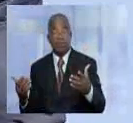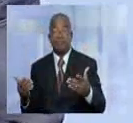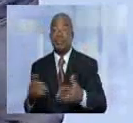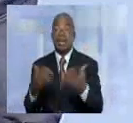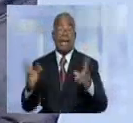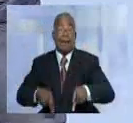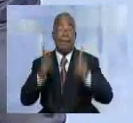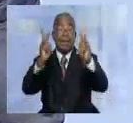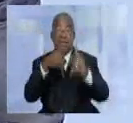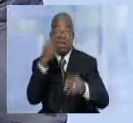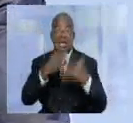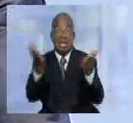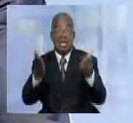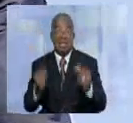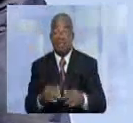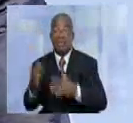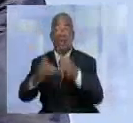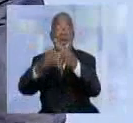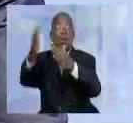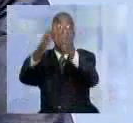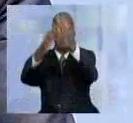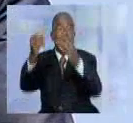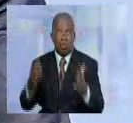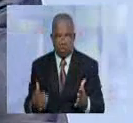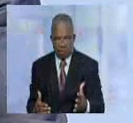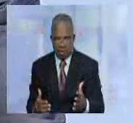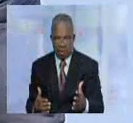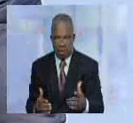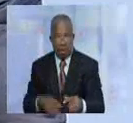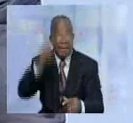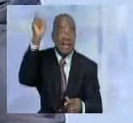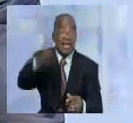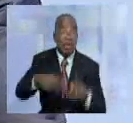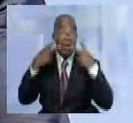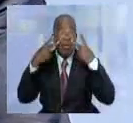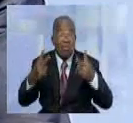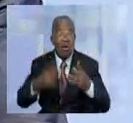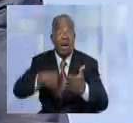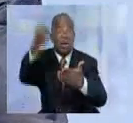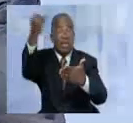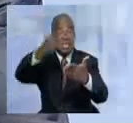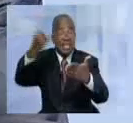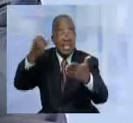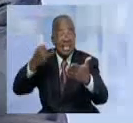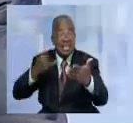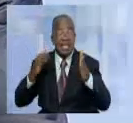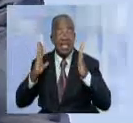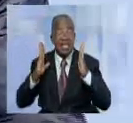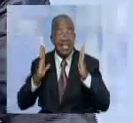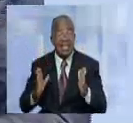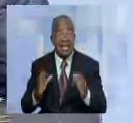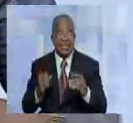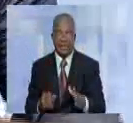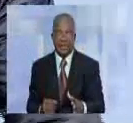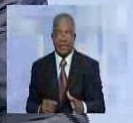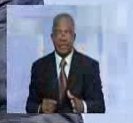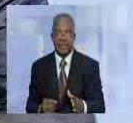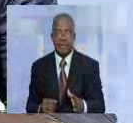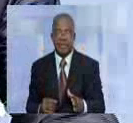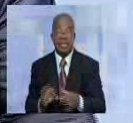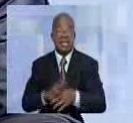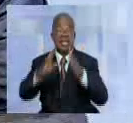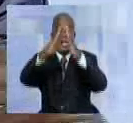construire son bâtiment, qui s'adresse, qui doit s'adresser à un architecte. Et l'architecte conçoit donc le projet et tout ce